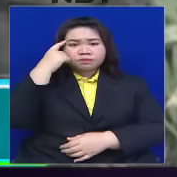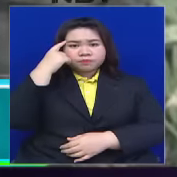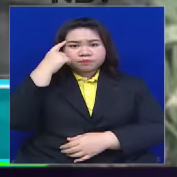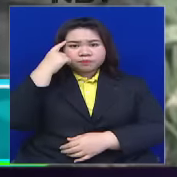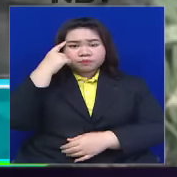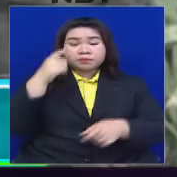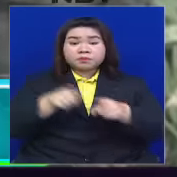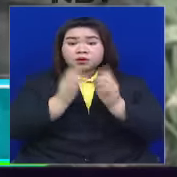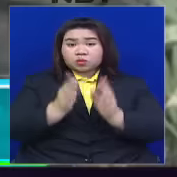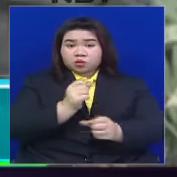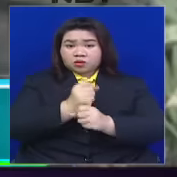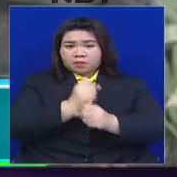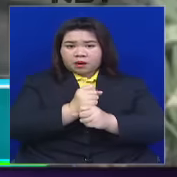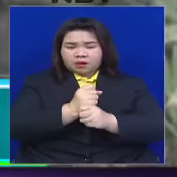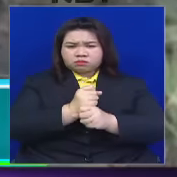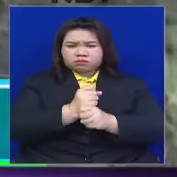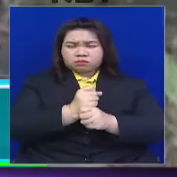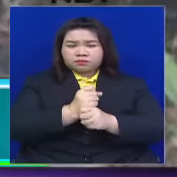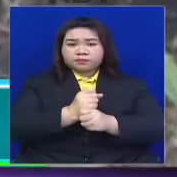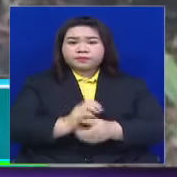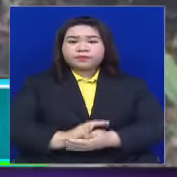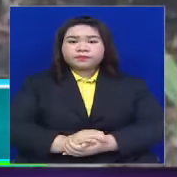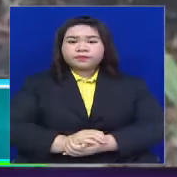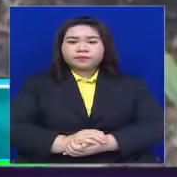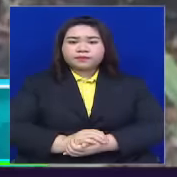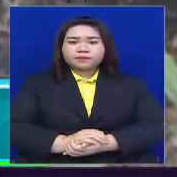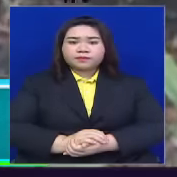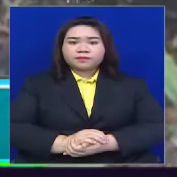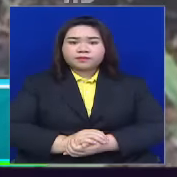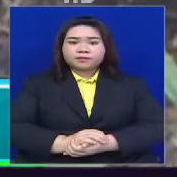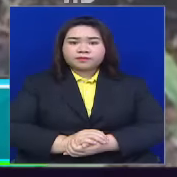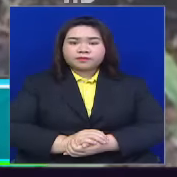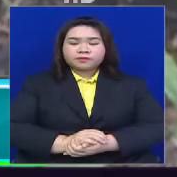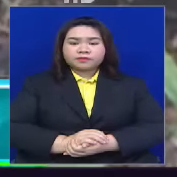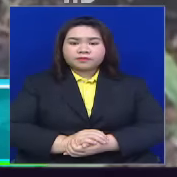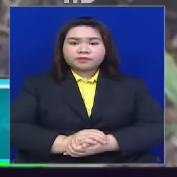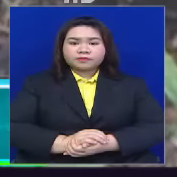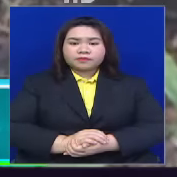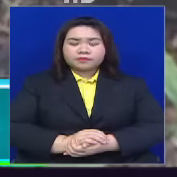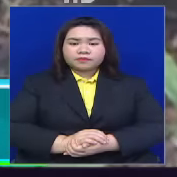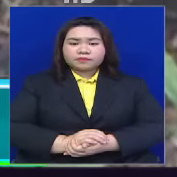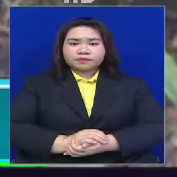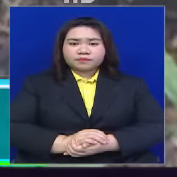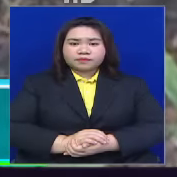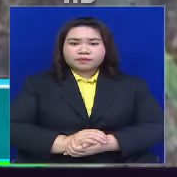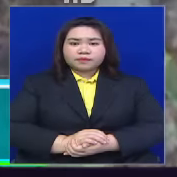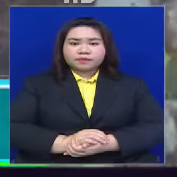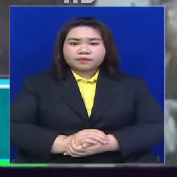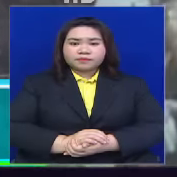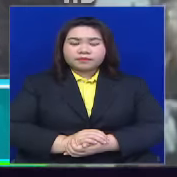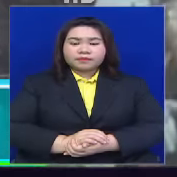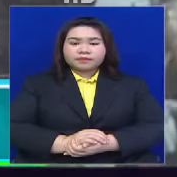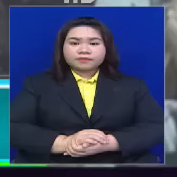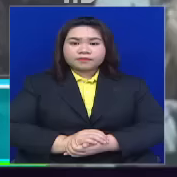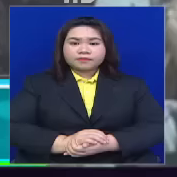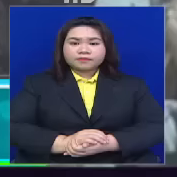จะเข้าไปตรวจสอบเนื่องจากทางกองรักษาตานะครับที่อยู